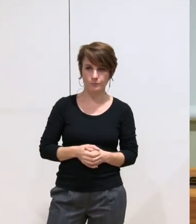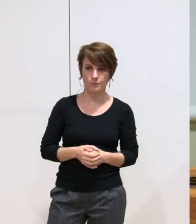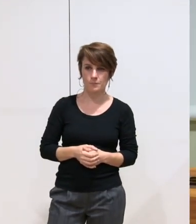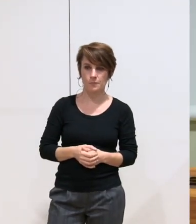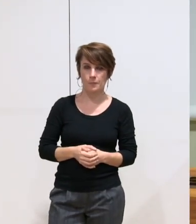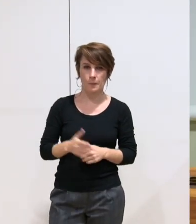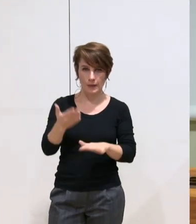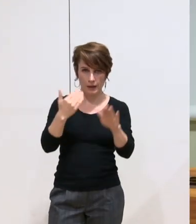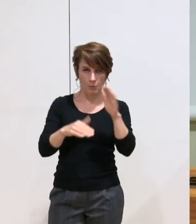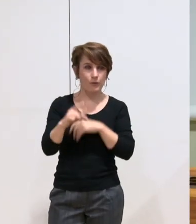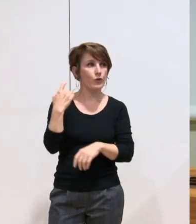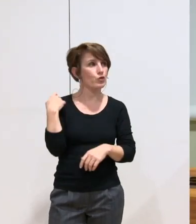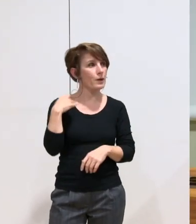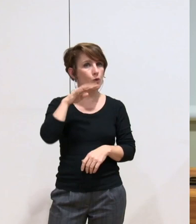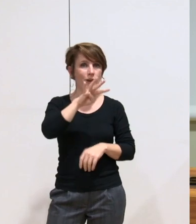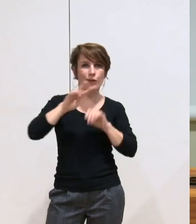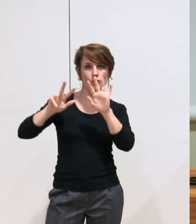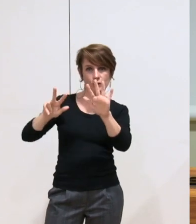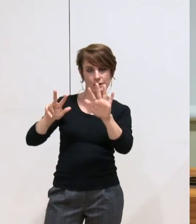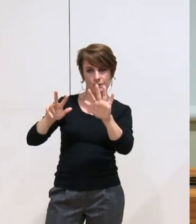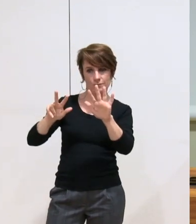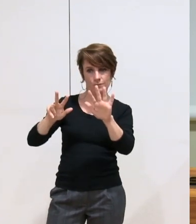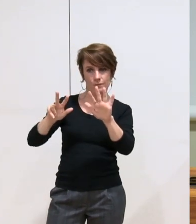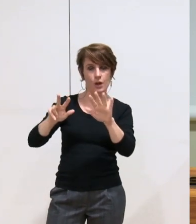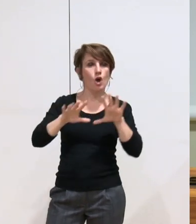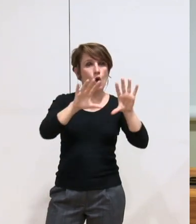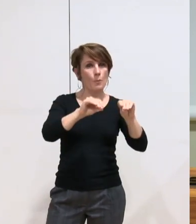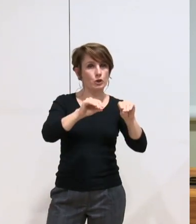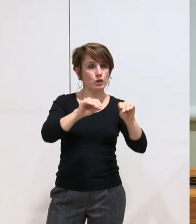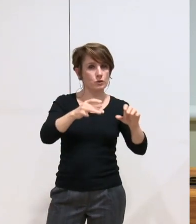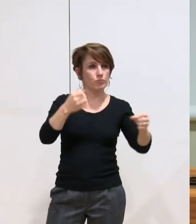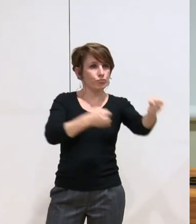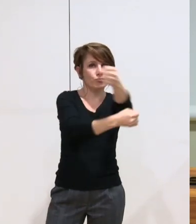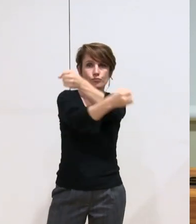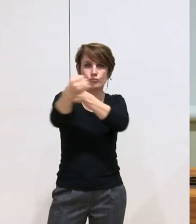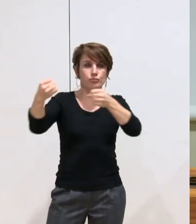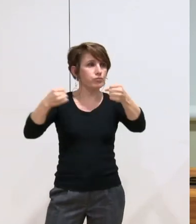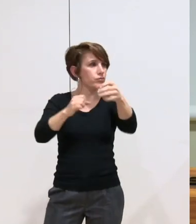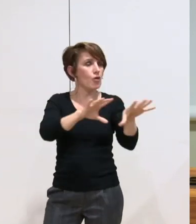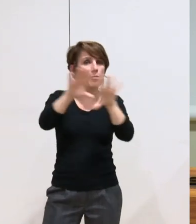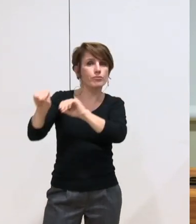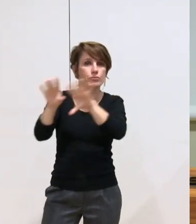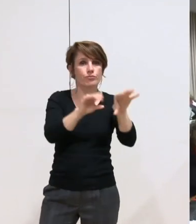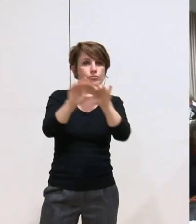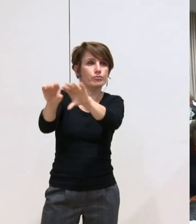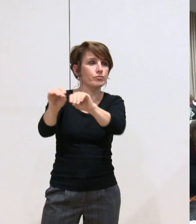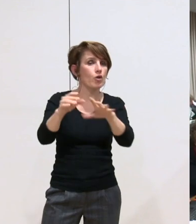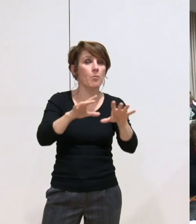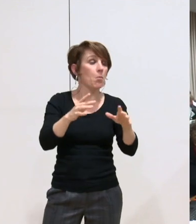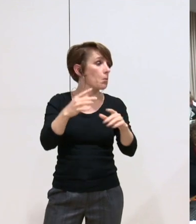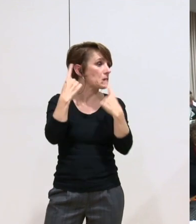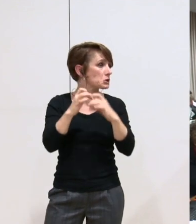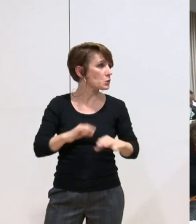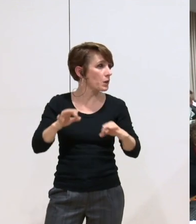Délibération numéro 48, des mouvements de poste. Pas de questions, je la mets aux voix. Qui ne prend pas